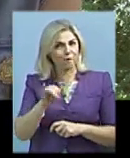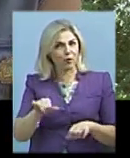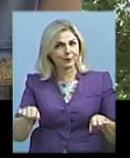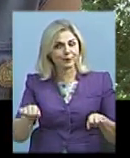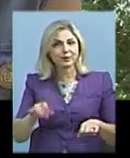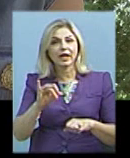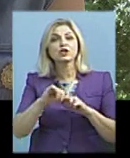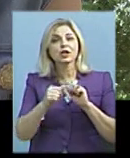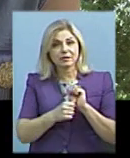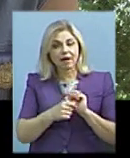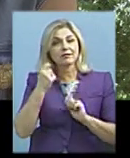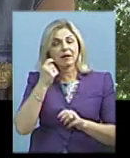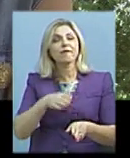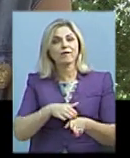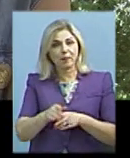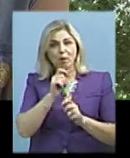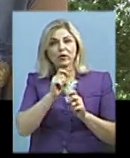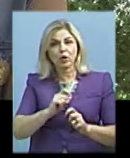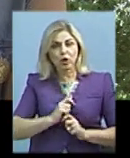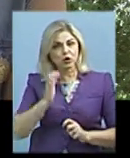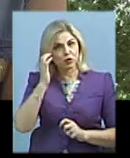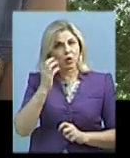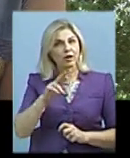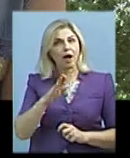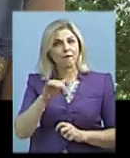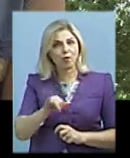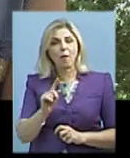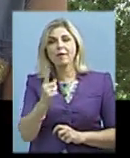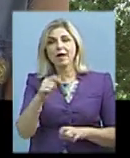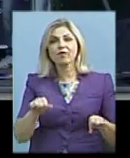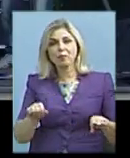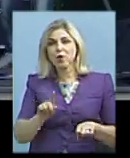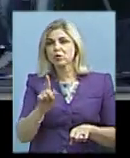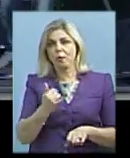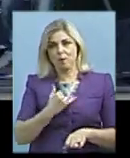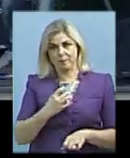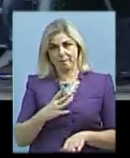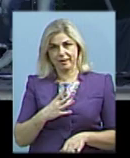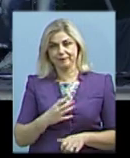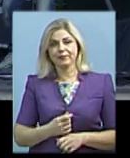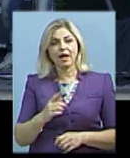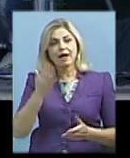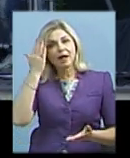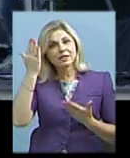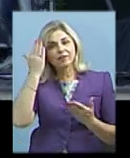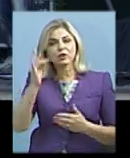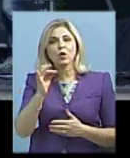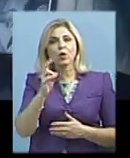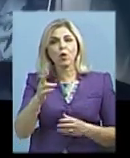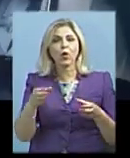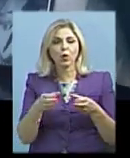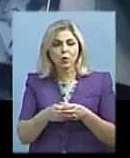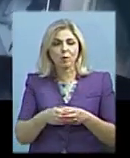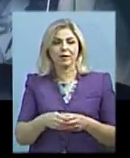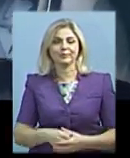років він подарував мені чорну яву. Перший мотоцикл, який з'явився у мене. Розважали публіку рок-гурти Freedom, New Peppers